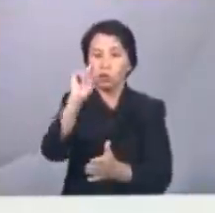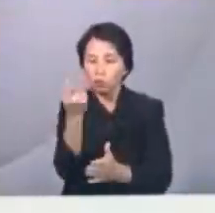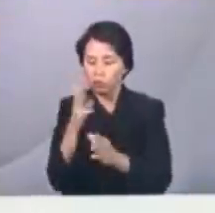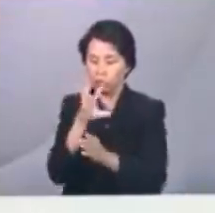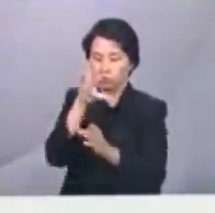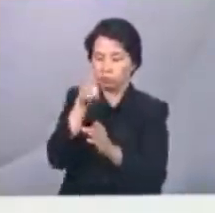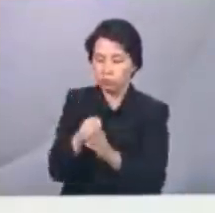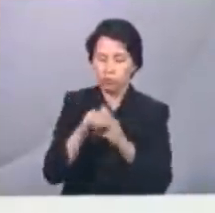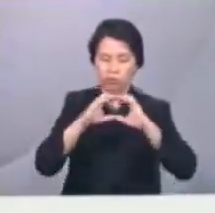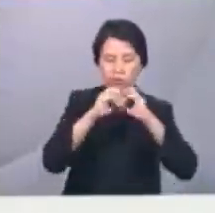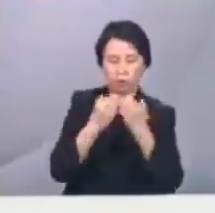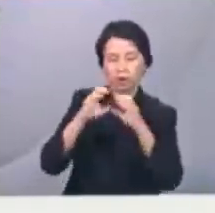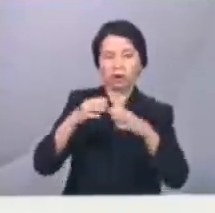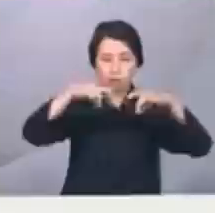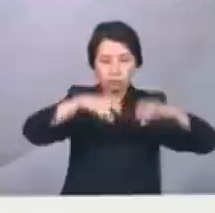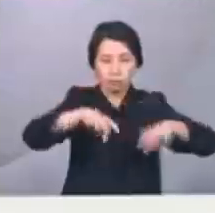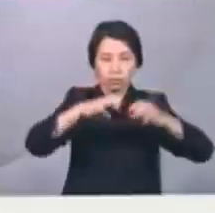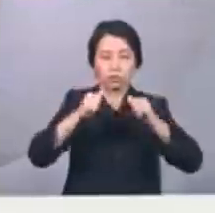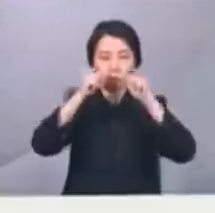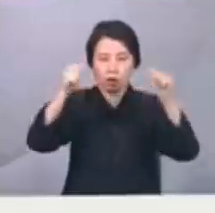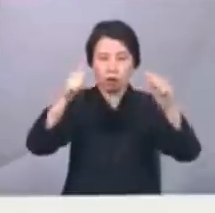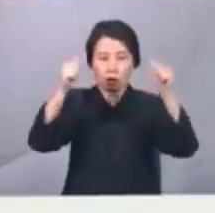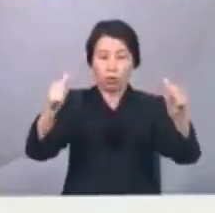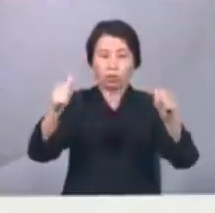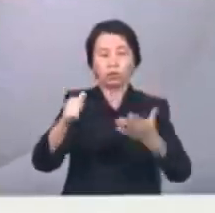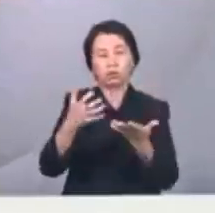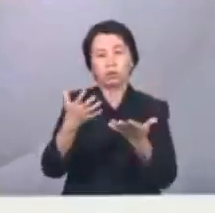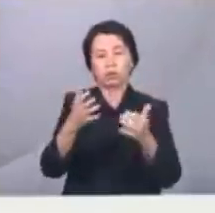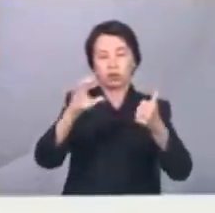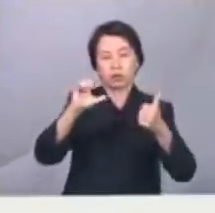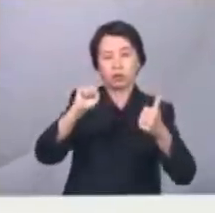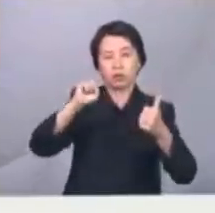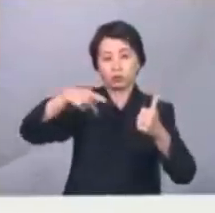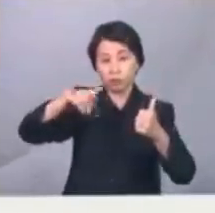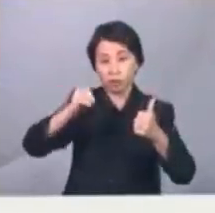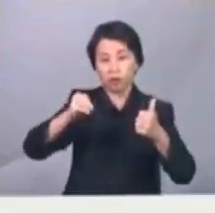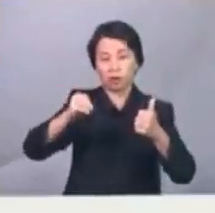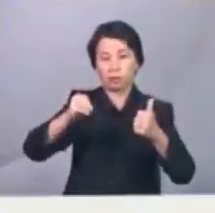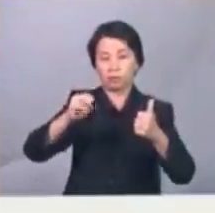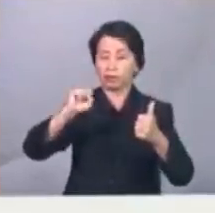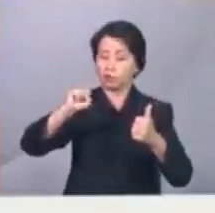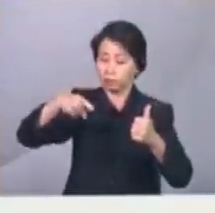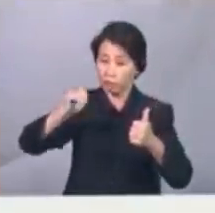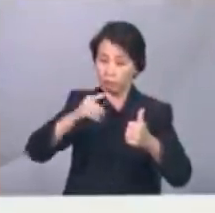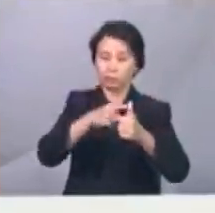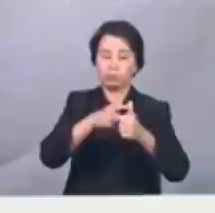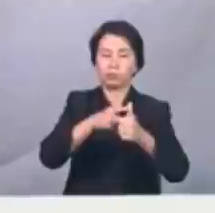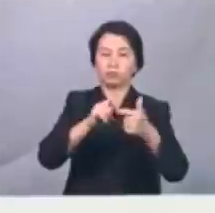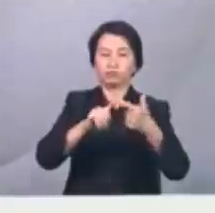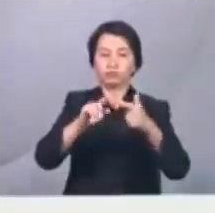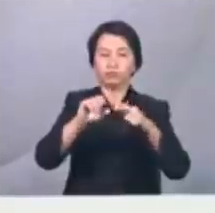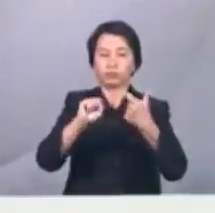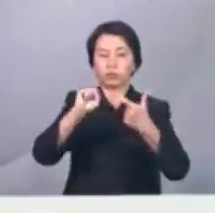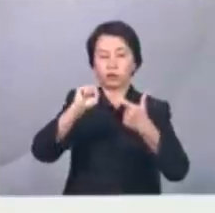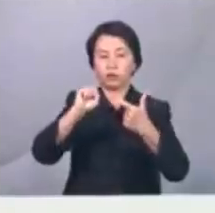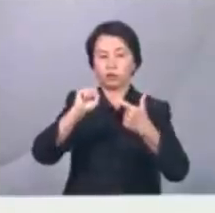melibatkan kelas peperiksaan awam iaitu Sijil Pelajaran Malaysia SPM, Sijil